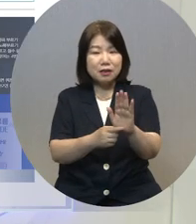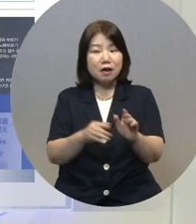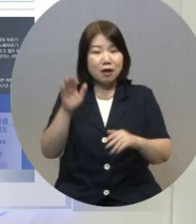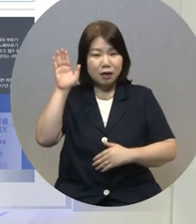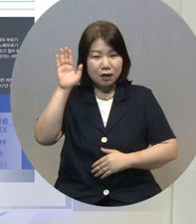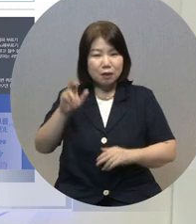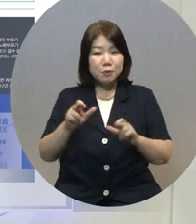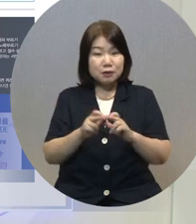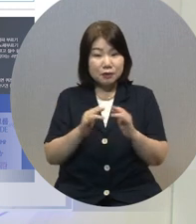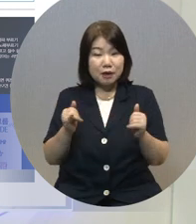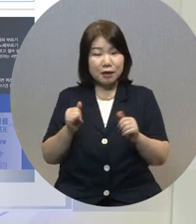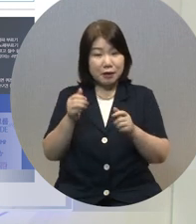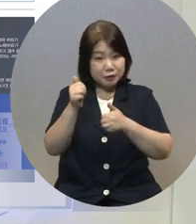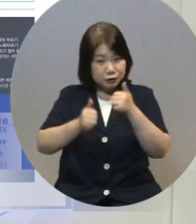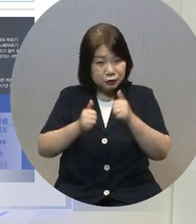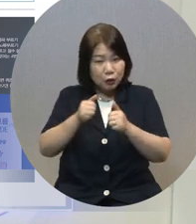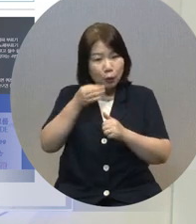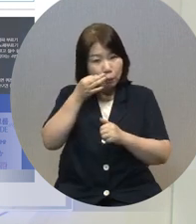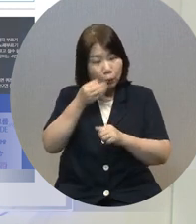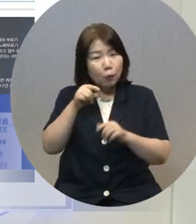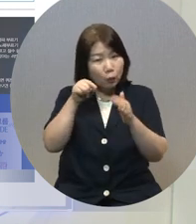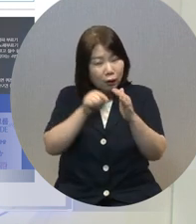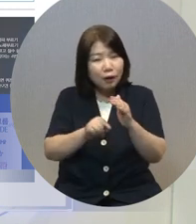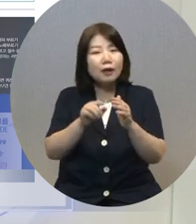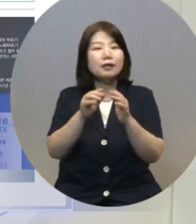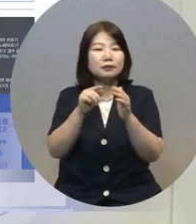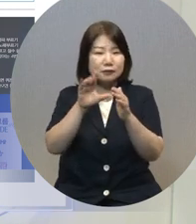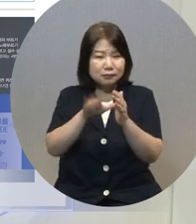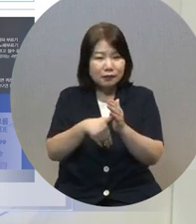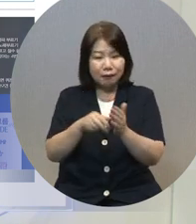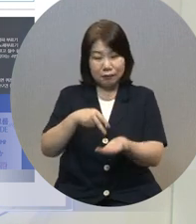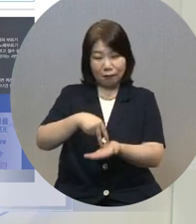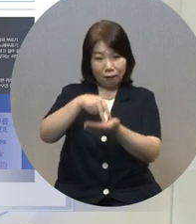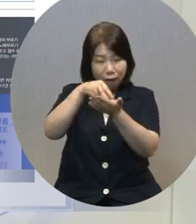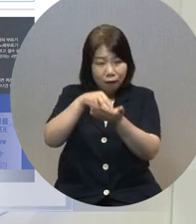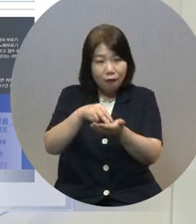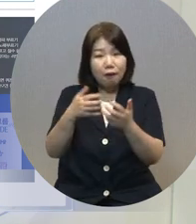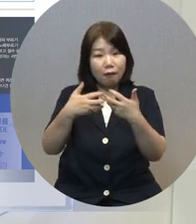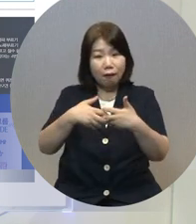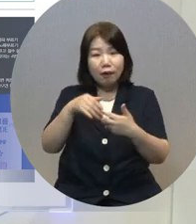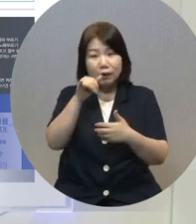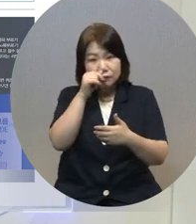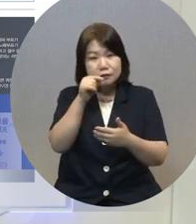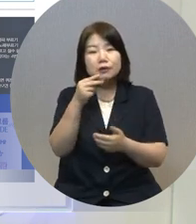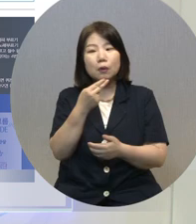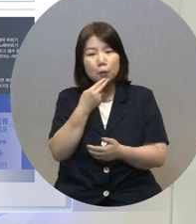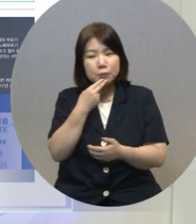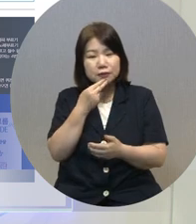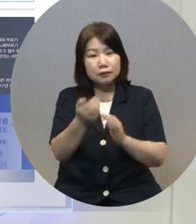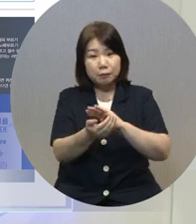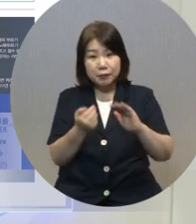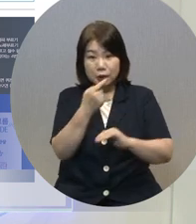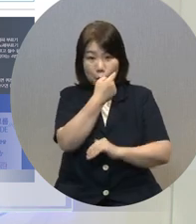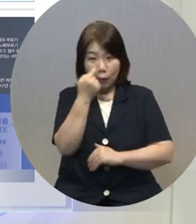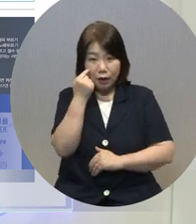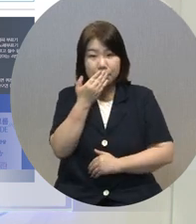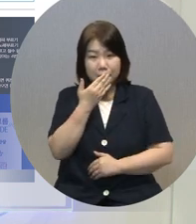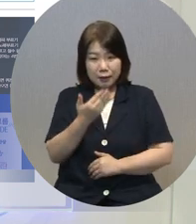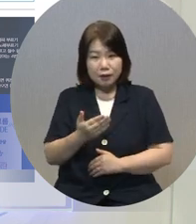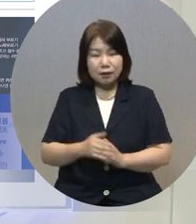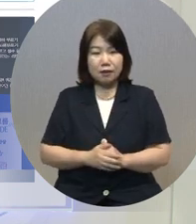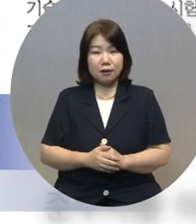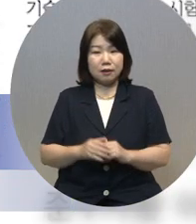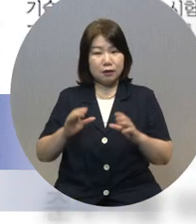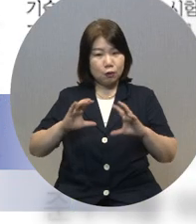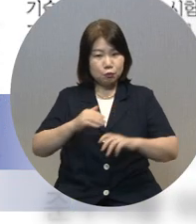앞으로는 장애인 수험자가 국가 기술자격 시험장에 승강기가 설치되 있는지를 사전에 확인할 수 있게